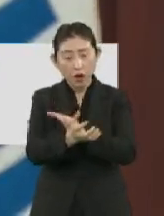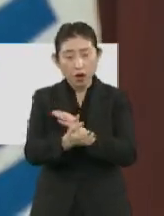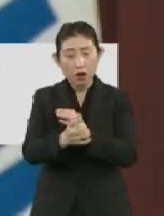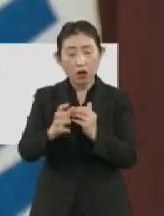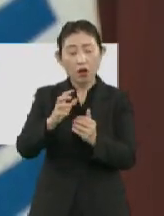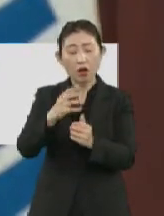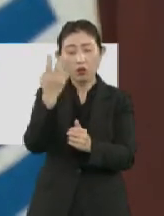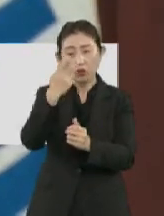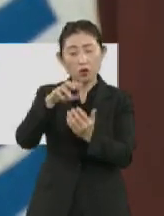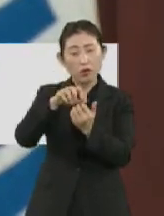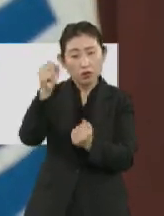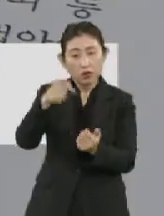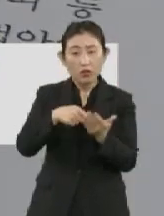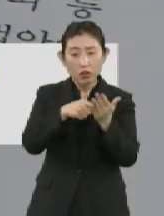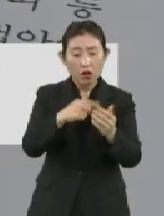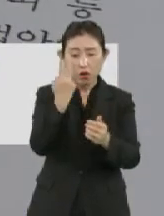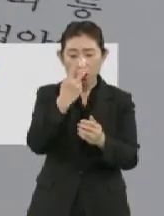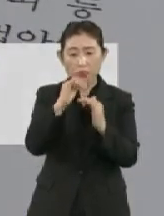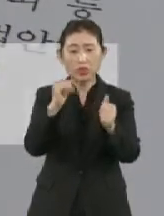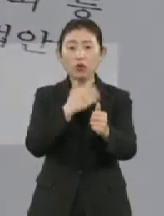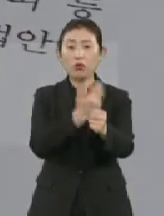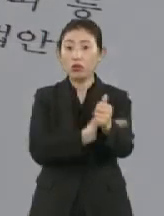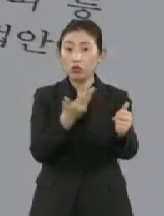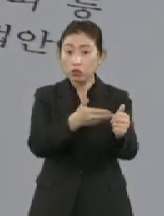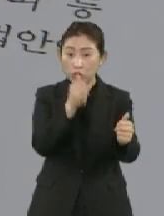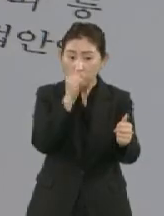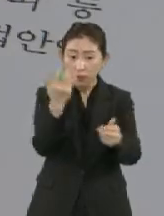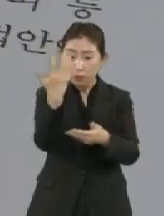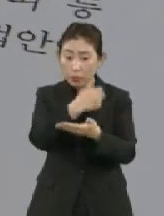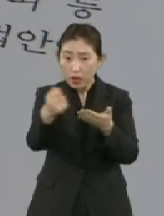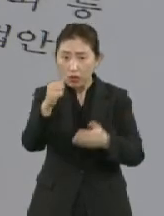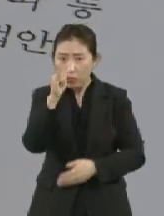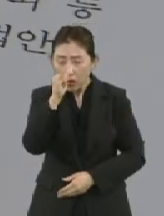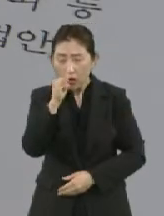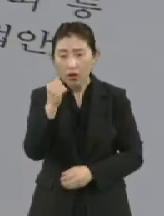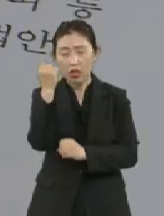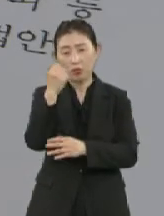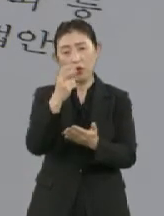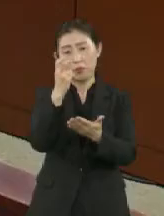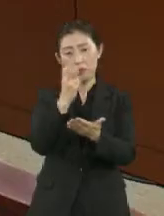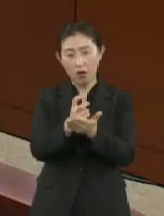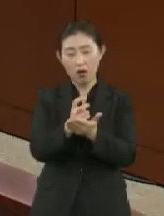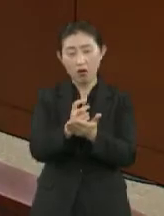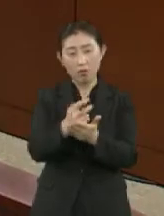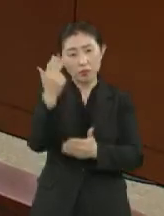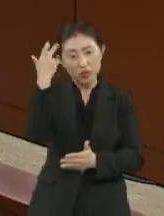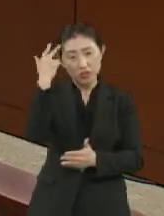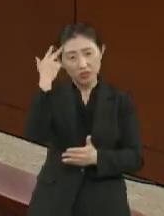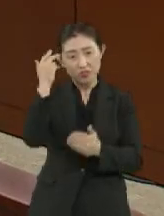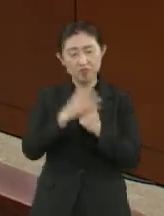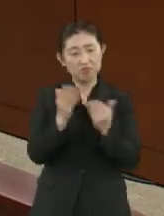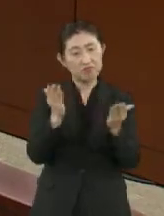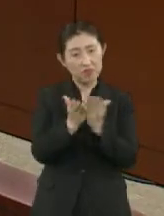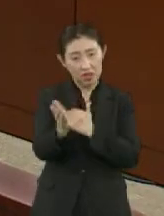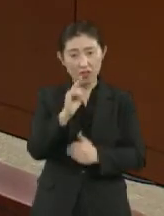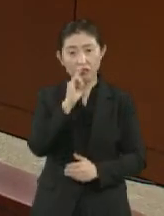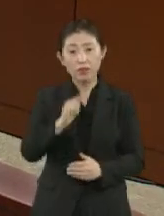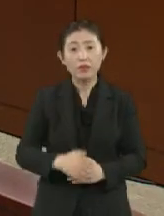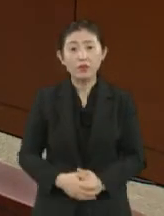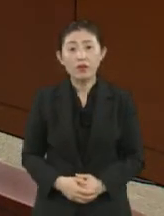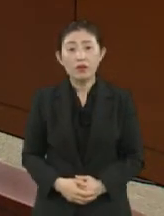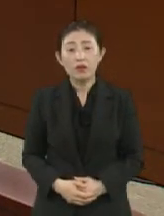수색영장의 청구권을 검사에 부여하고 있는데 이를 박탈하는 것은 헌법 정신을 훼손하는 행위라고 강조했습니다.